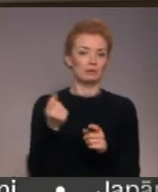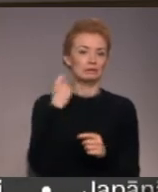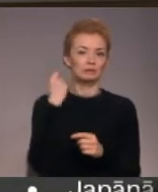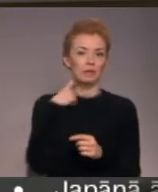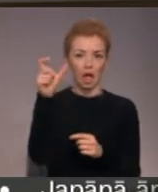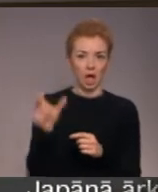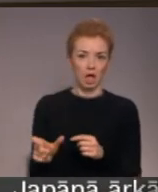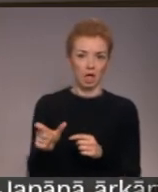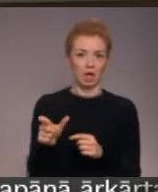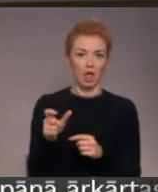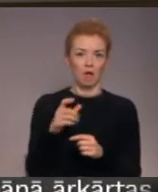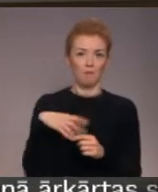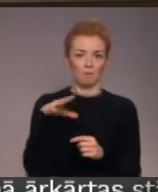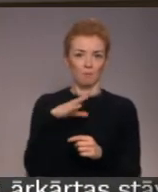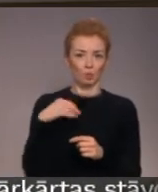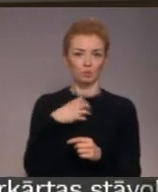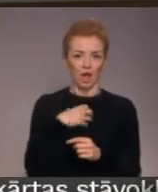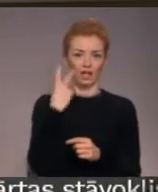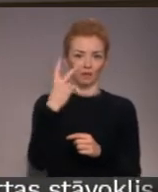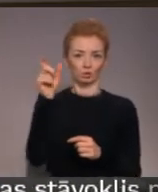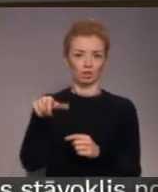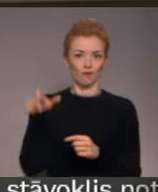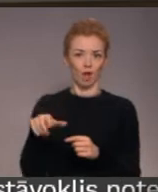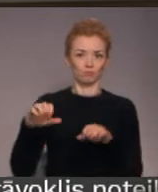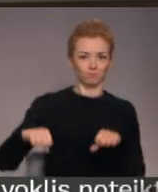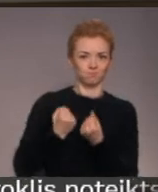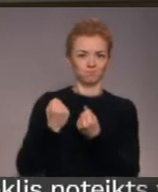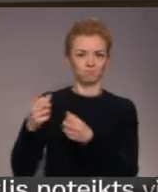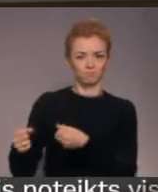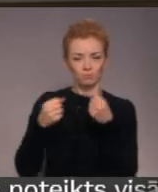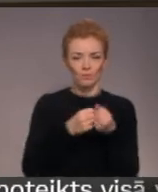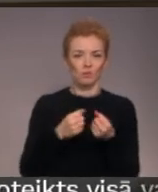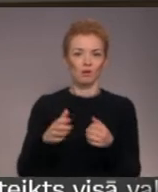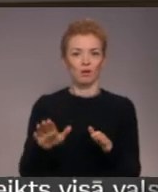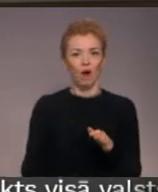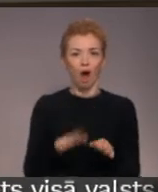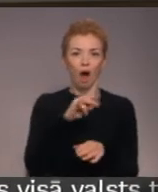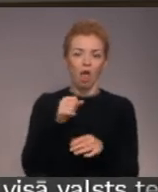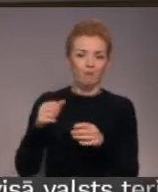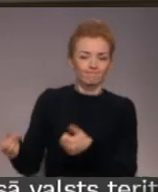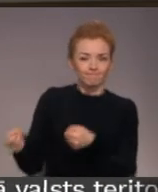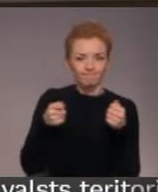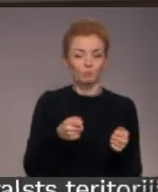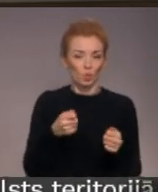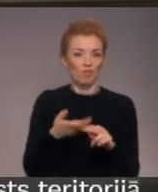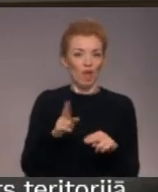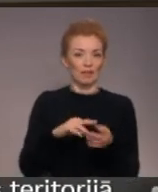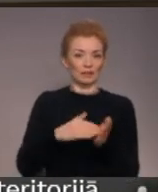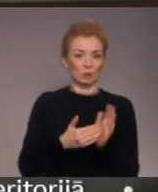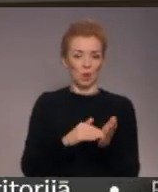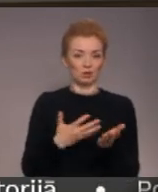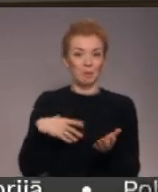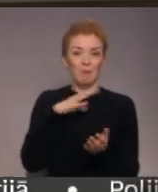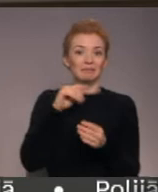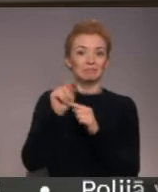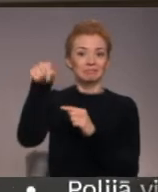dzērāju. Mēs viens neiestiepsim mašīnā, vajadzīgi divi. Jā, tātad vēl kāds aiz kājām palīdz. Tāda situācija, ka mēs jau